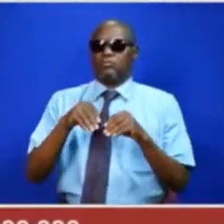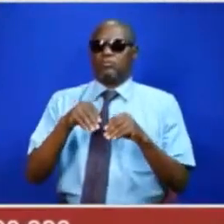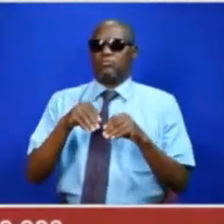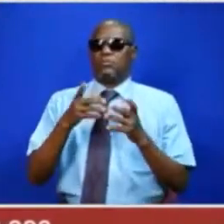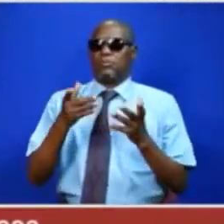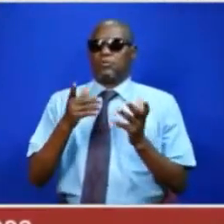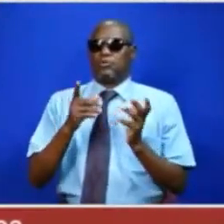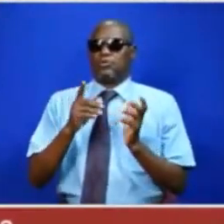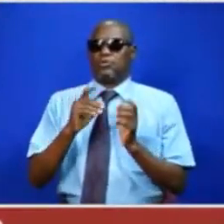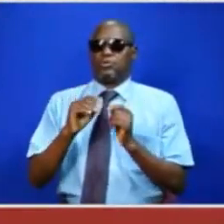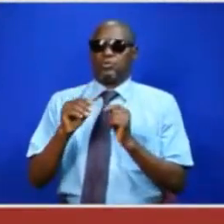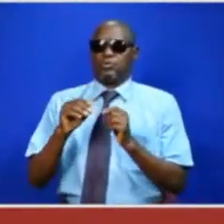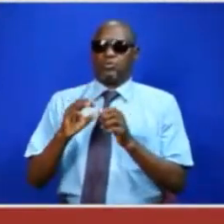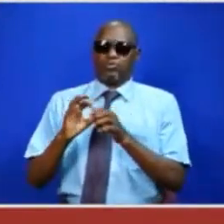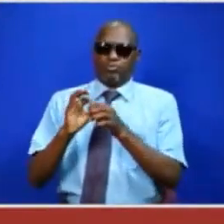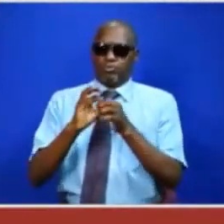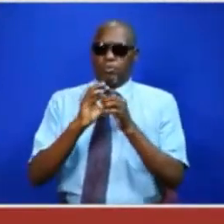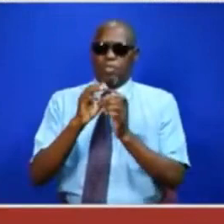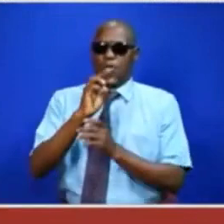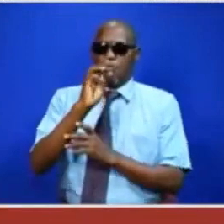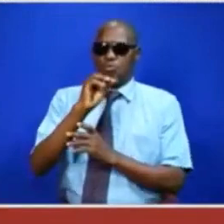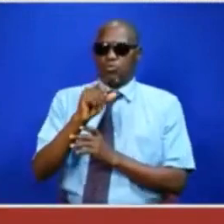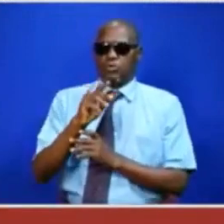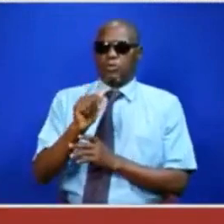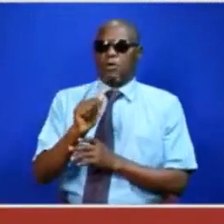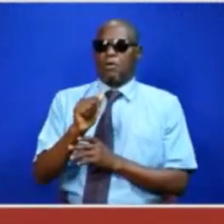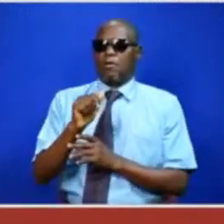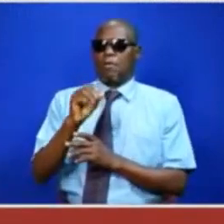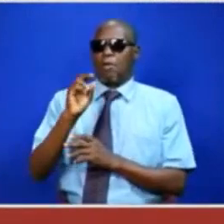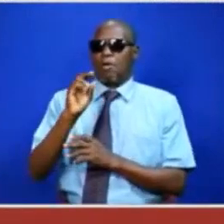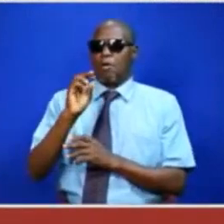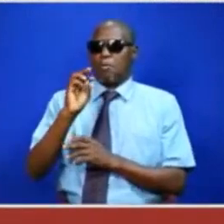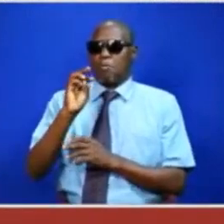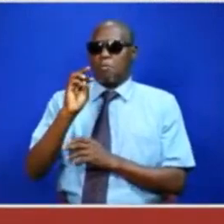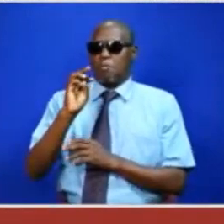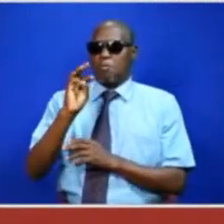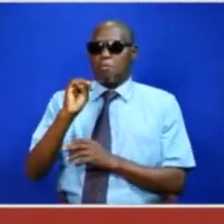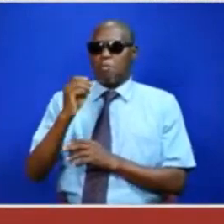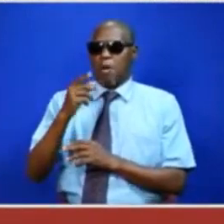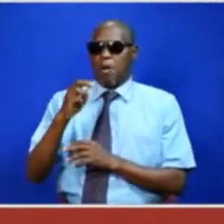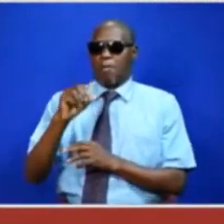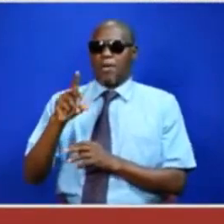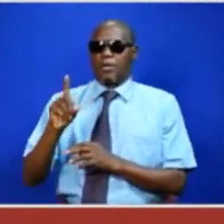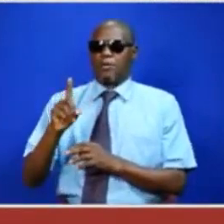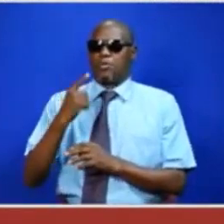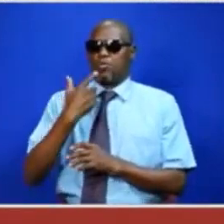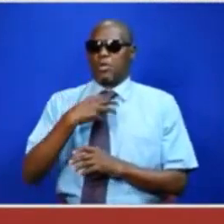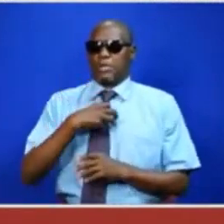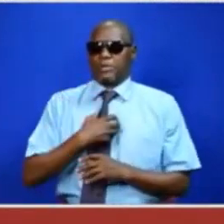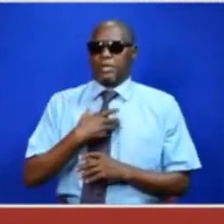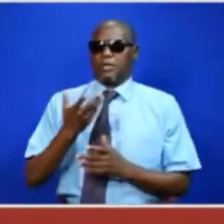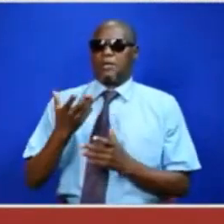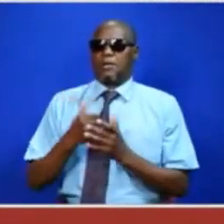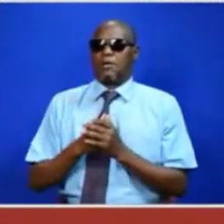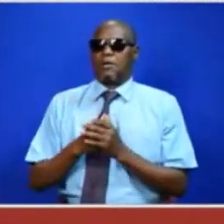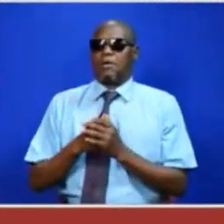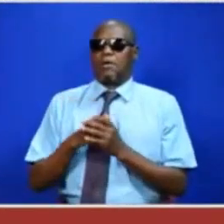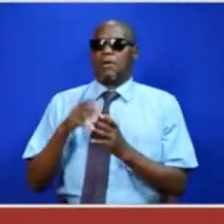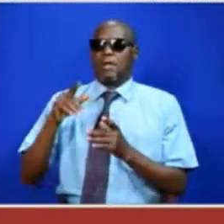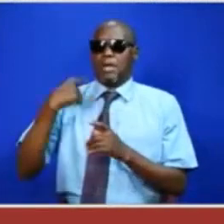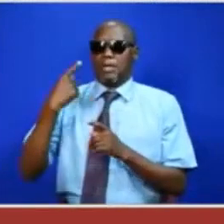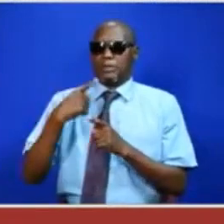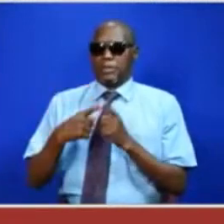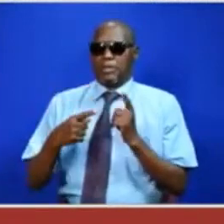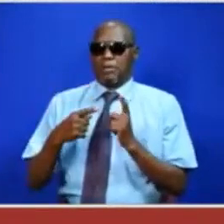kuchukua nafasi yake Musa Mahamat ambaye anatarajiwa kujiuzulu Machi mwaka ujao. Rais wa zamani wa Nigeria